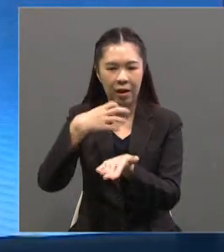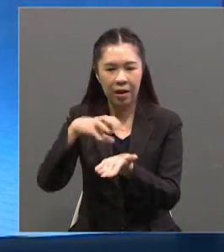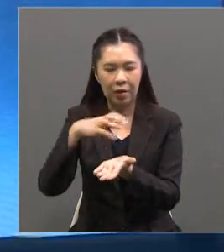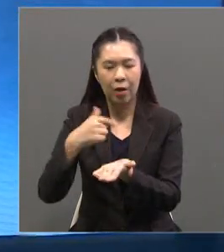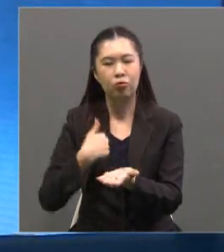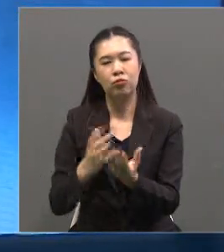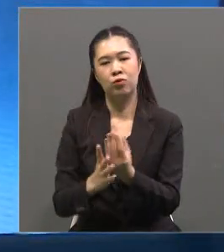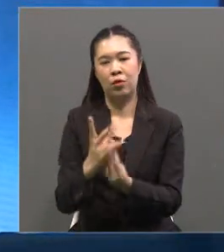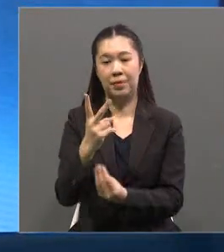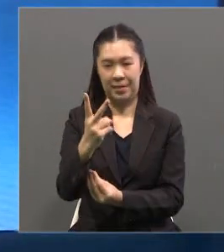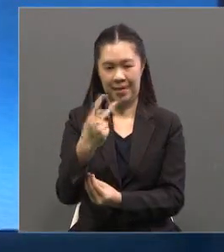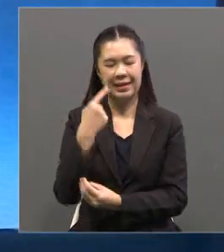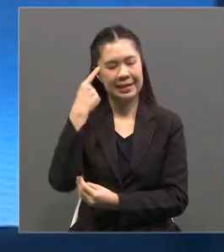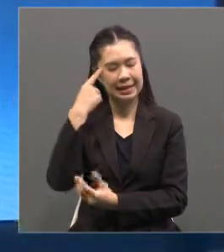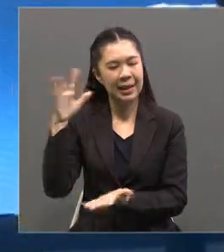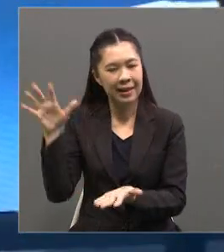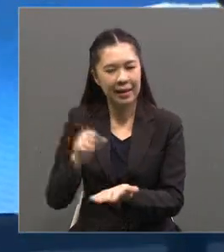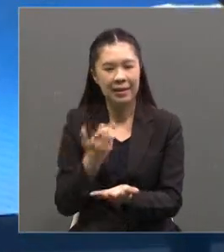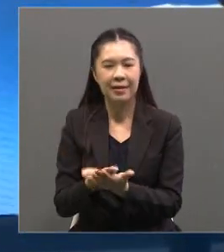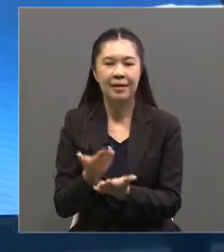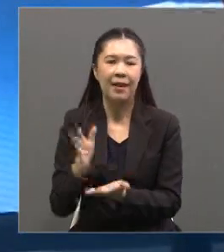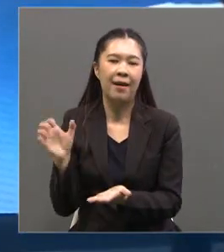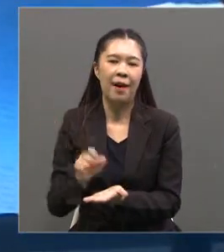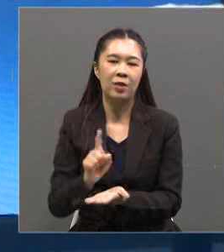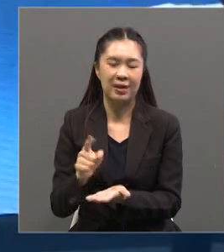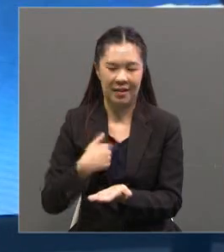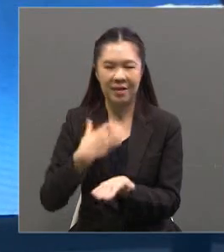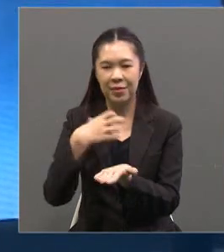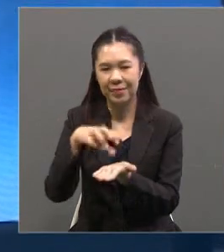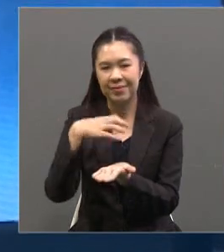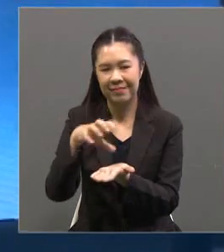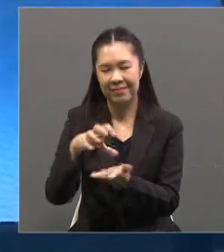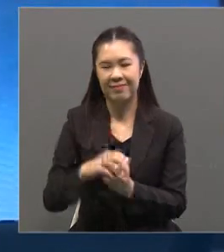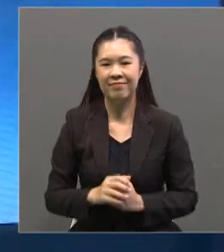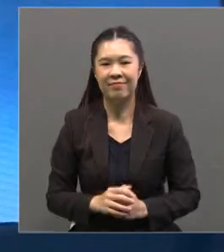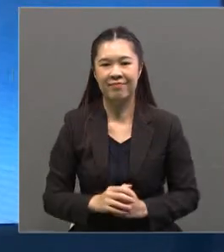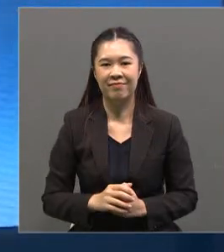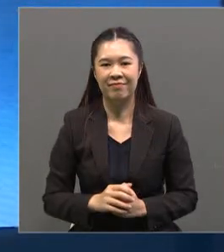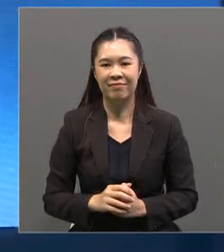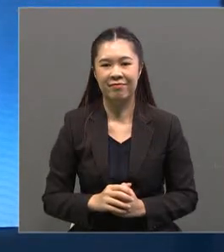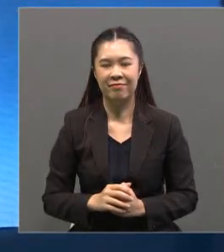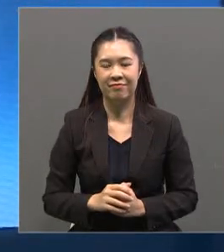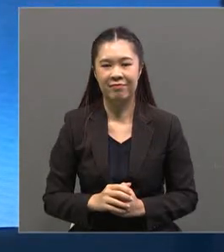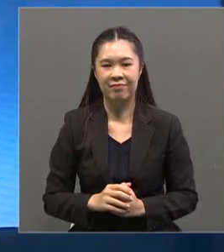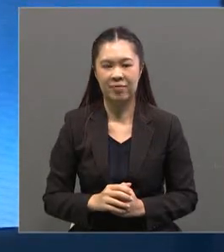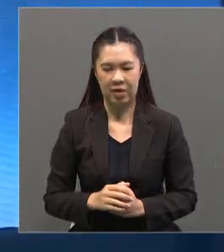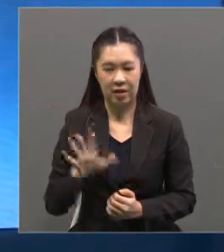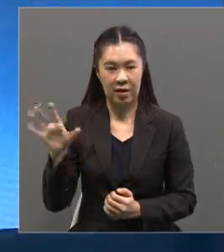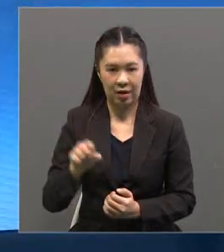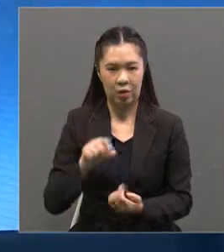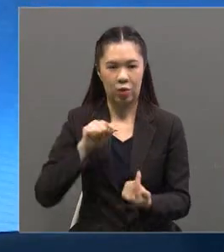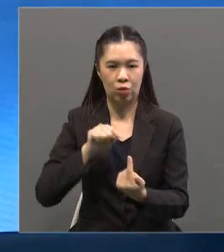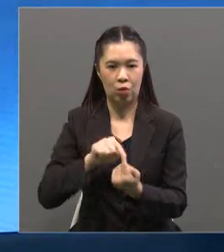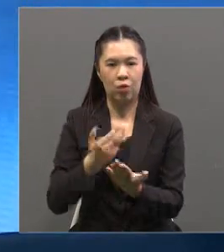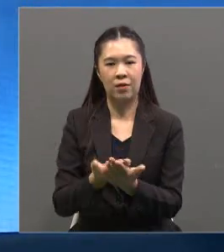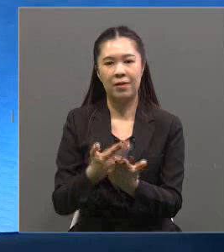วลา2สัปดาห ์ จะทราบอย่างแน่นอนว่าที่มาของเงินกว่า 560,000 ล้านบาทนั้นจะนำมาจากไหนเพื่อใช้ในโครง